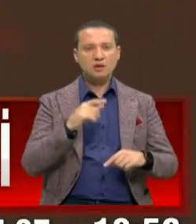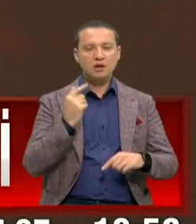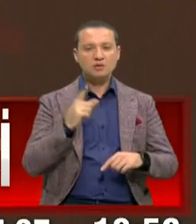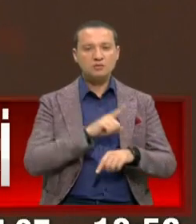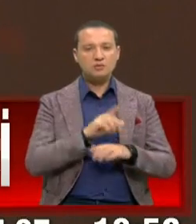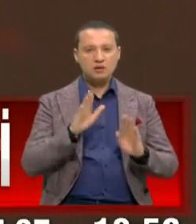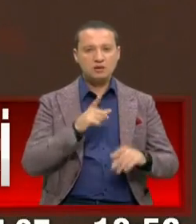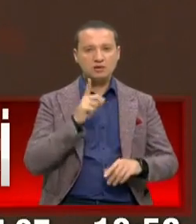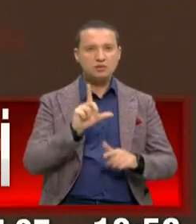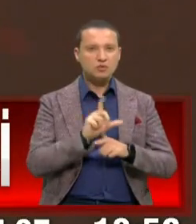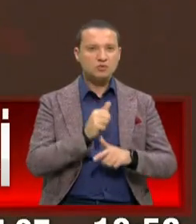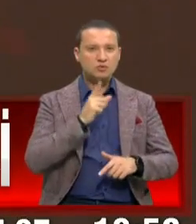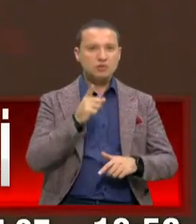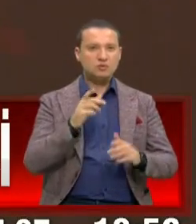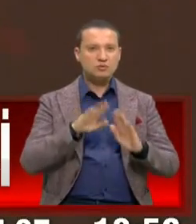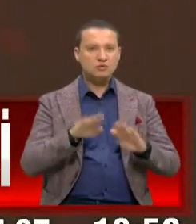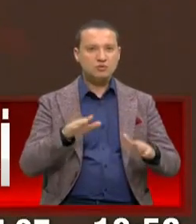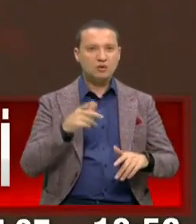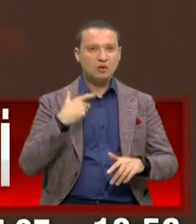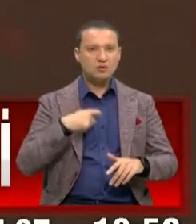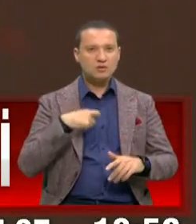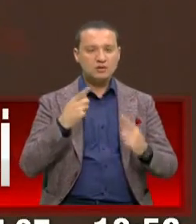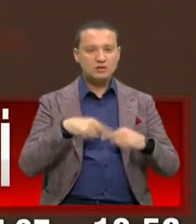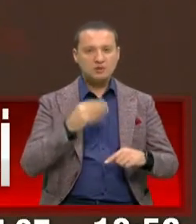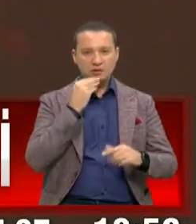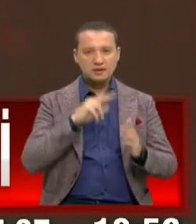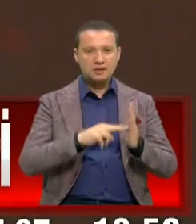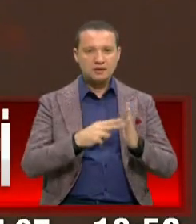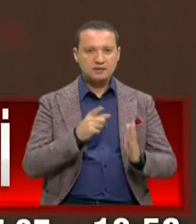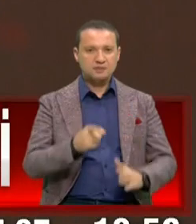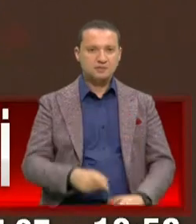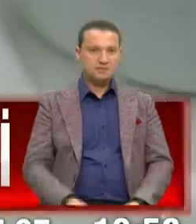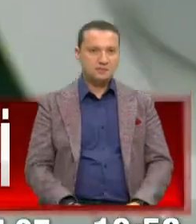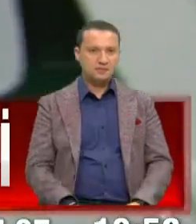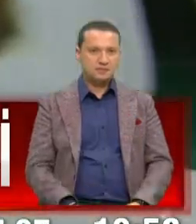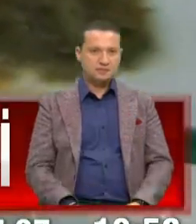az süre kala uzmanlardan çocuklara özel sınav diyeti